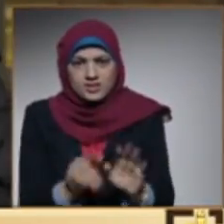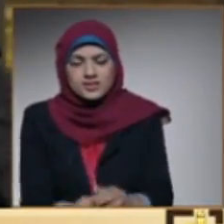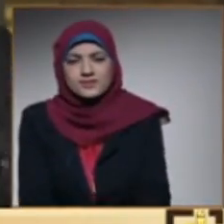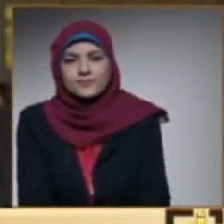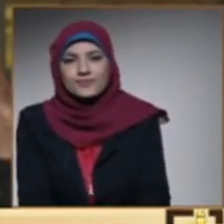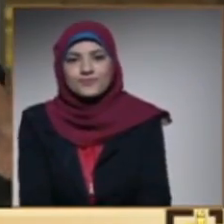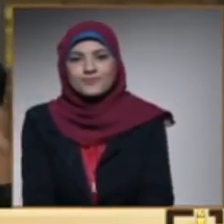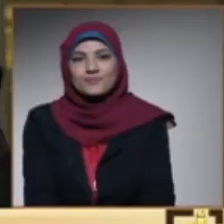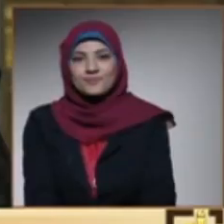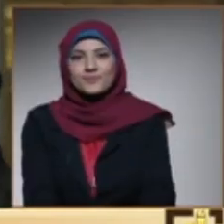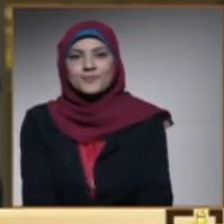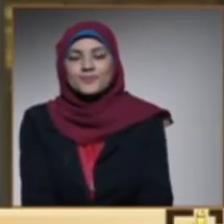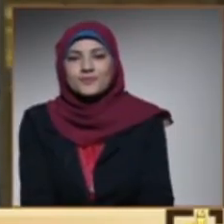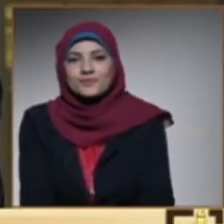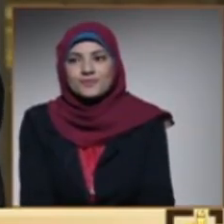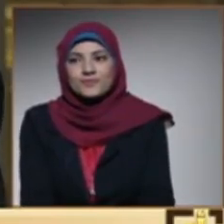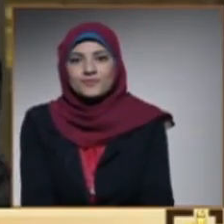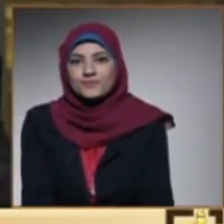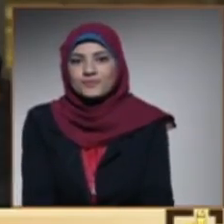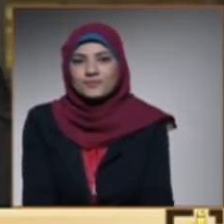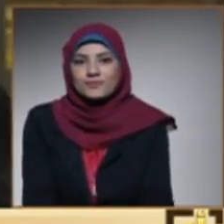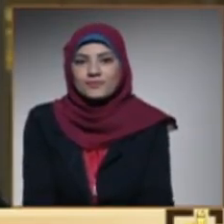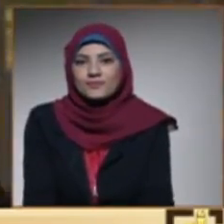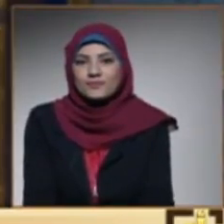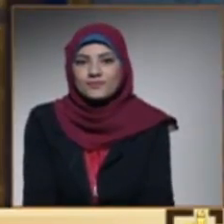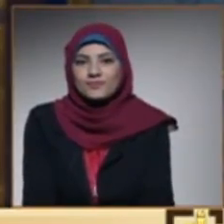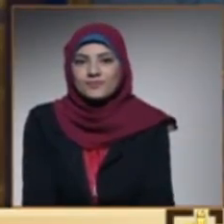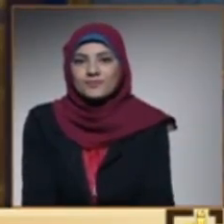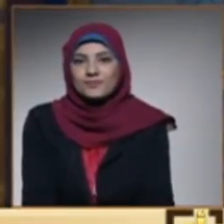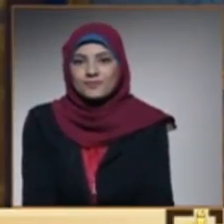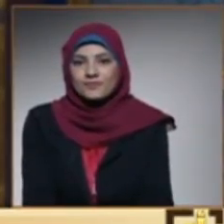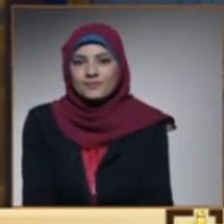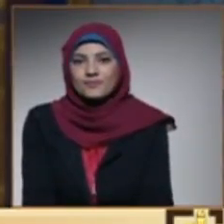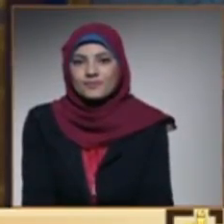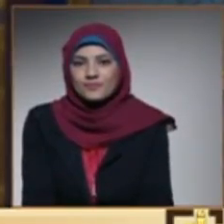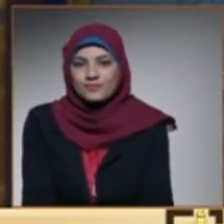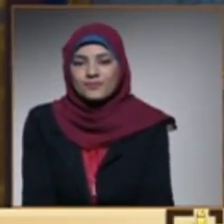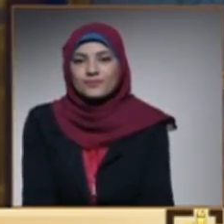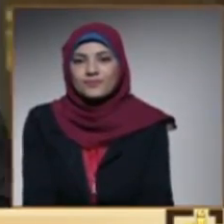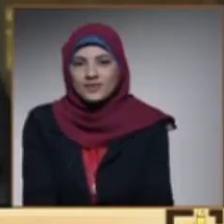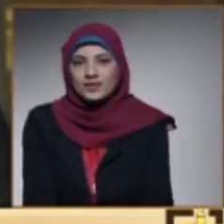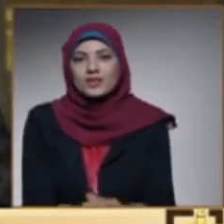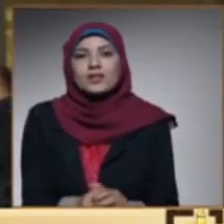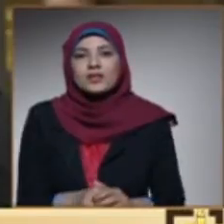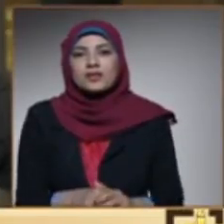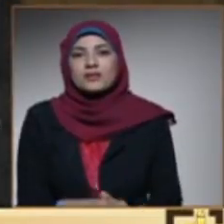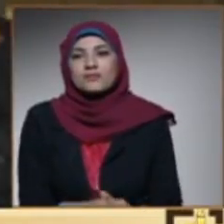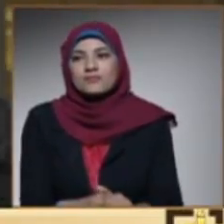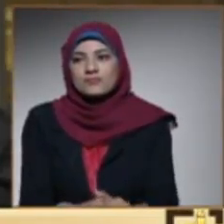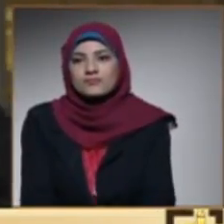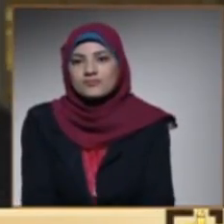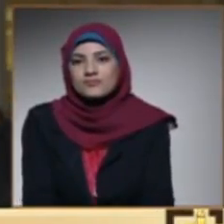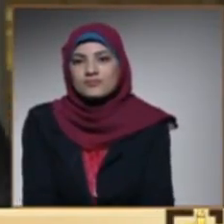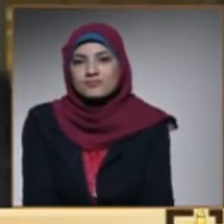انا شايف دلوقتي ان في ناس كتيره قوي، طبعا ما فيش مجموعات كلهم افراد لنفسها، هي بتحاول ان هي تشير